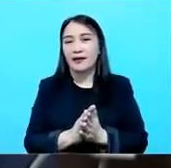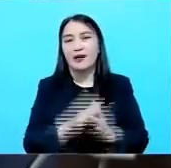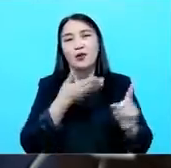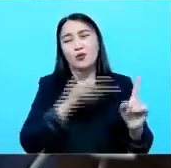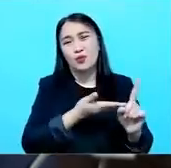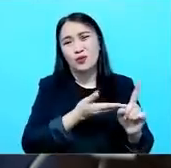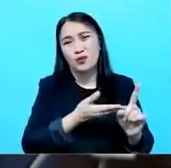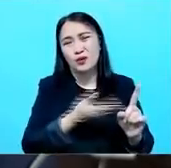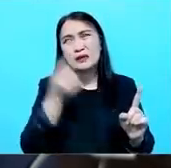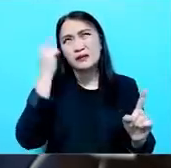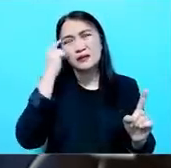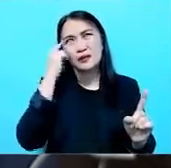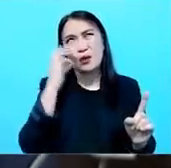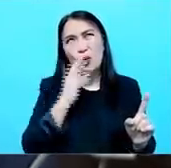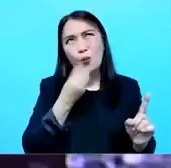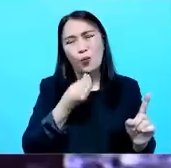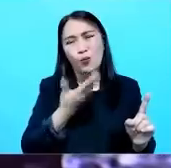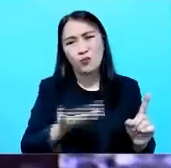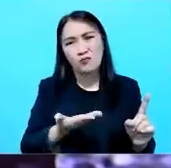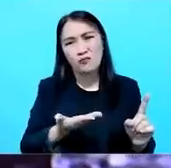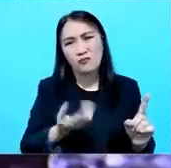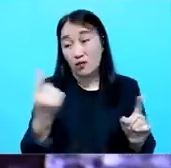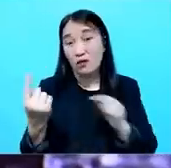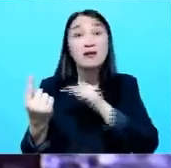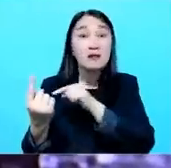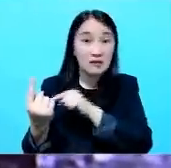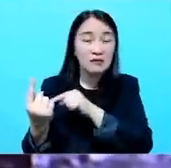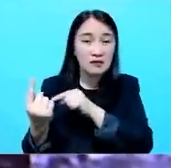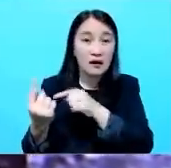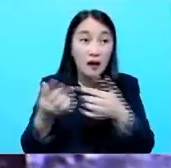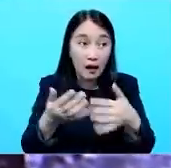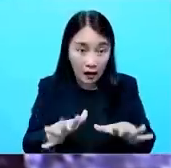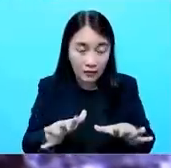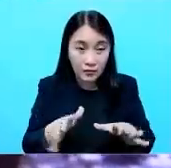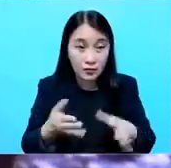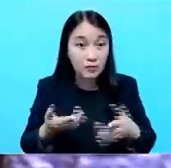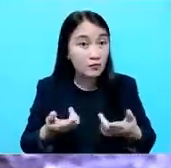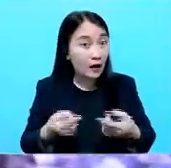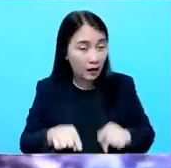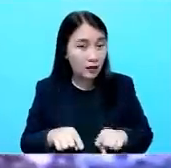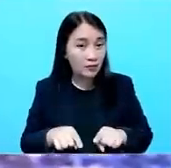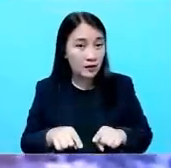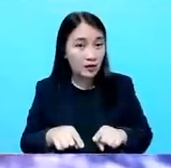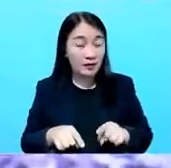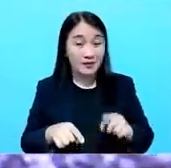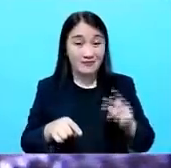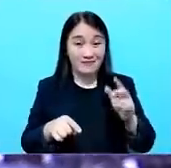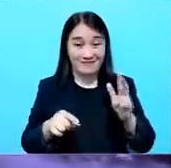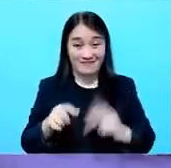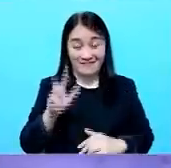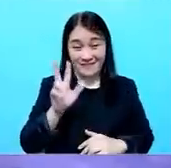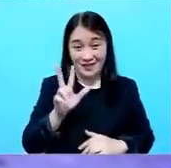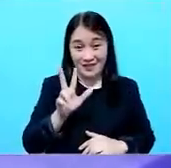pinagdududahan nagagawa nun, kundi yung babae. After mangyari yung insidente, nung bumaba tong mga lalaki, kasama na nila yung